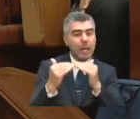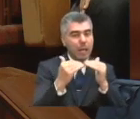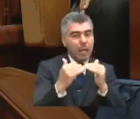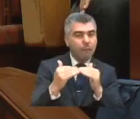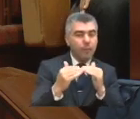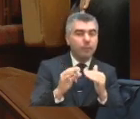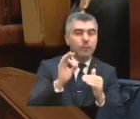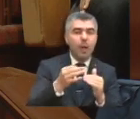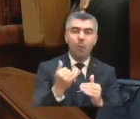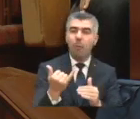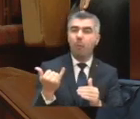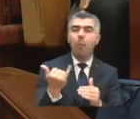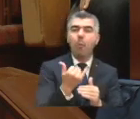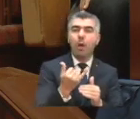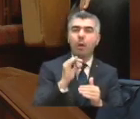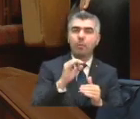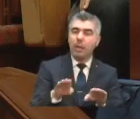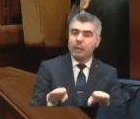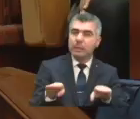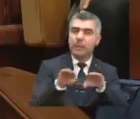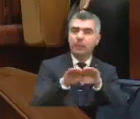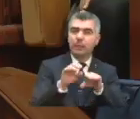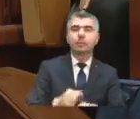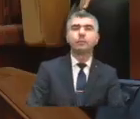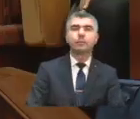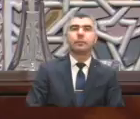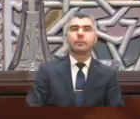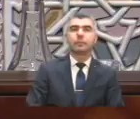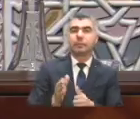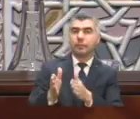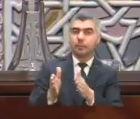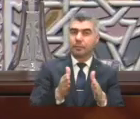والمناصفة مبنية على المساواة والمساواة. شكرا سيدة النائبة.